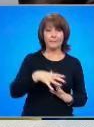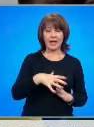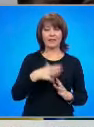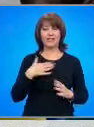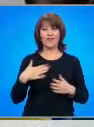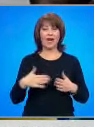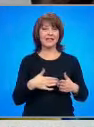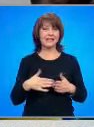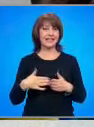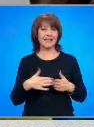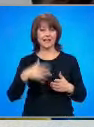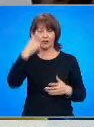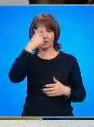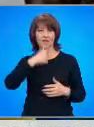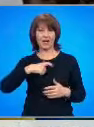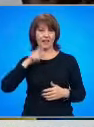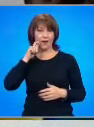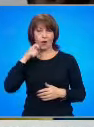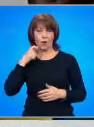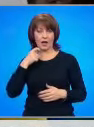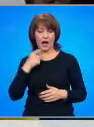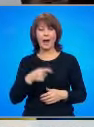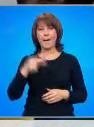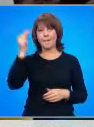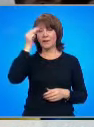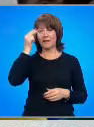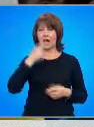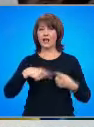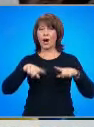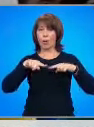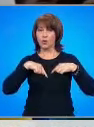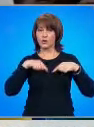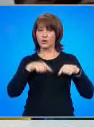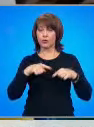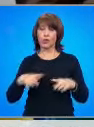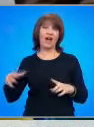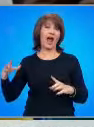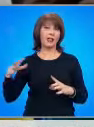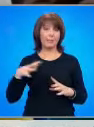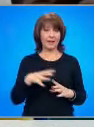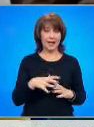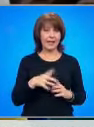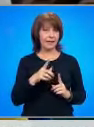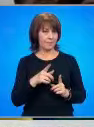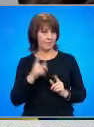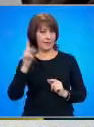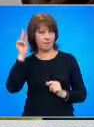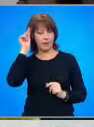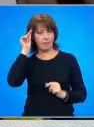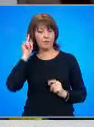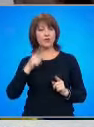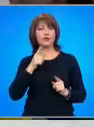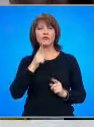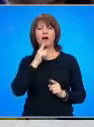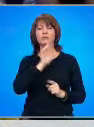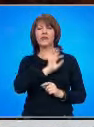съсед. България остро осъжда този акт. Освен това, нека да припомним, че това е трайна позиция